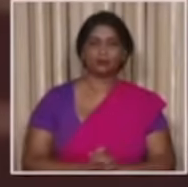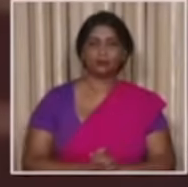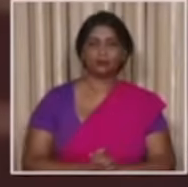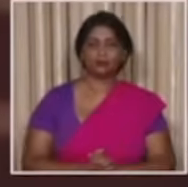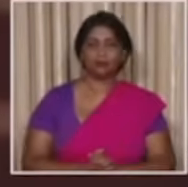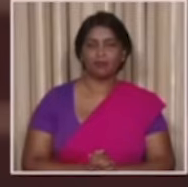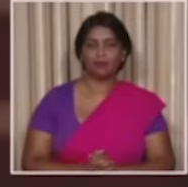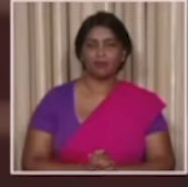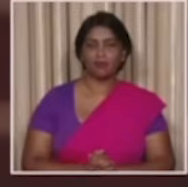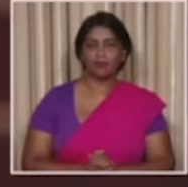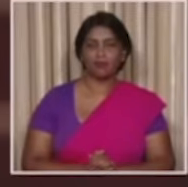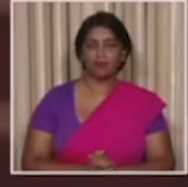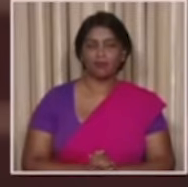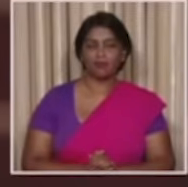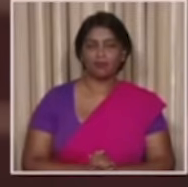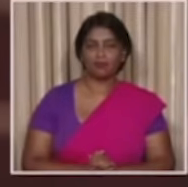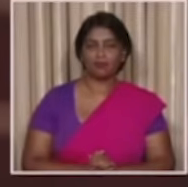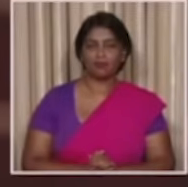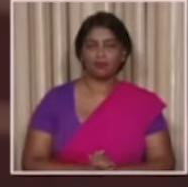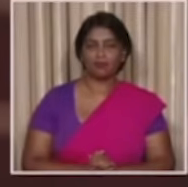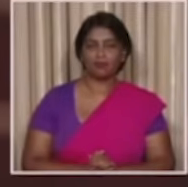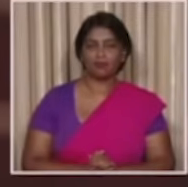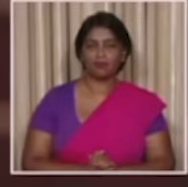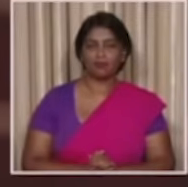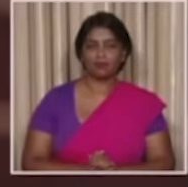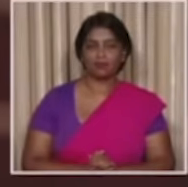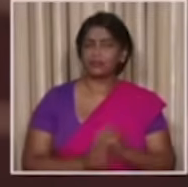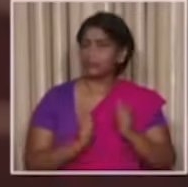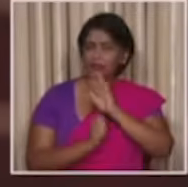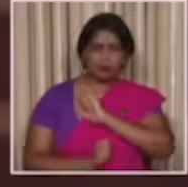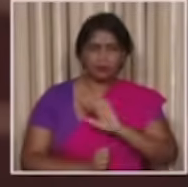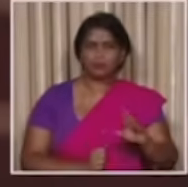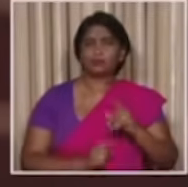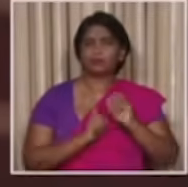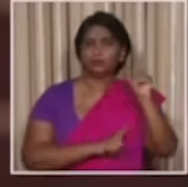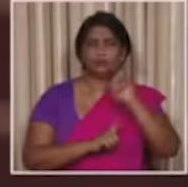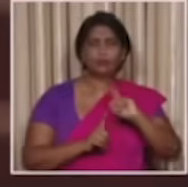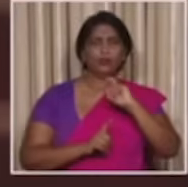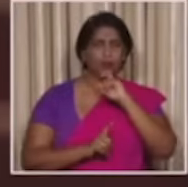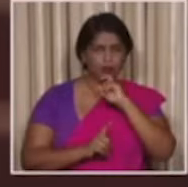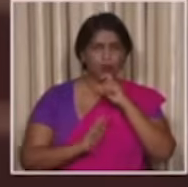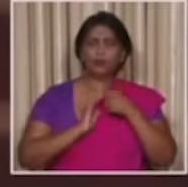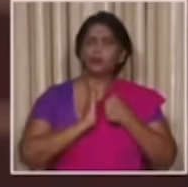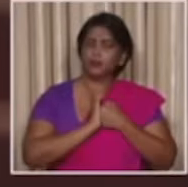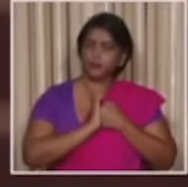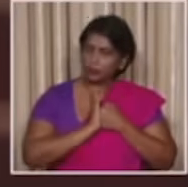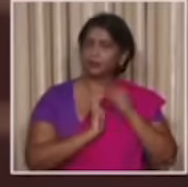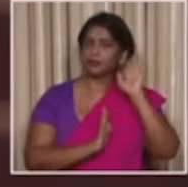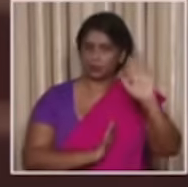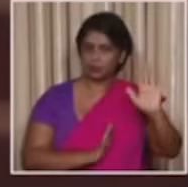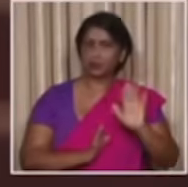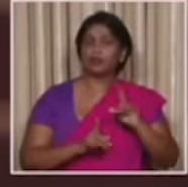මේ කියන්නේ හැදුවේ කතානායකතුමනි, මේ දේ කරන්න එපා. විධායක විවස්ථාදායක අධිකරණයට ගරුවත් ගරුත්වයක්